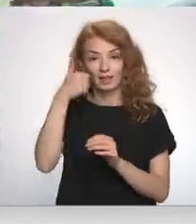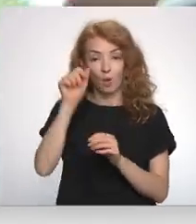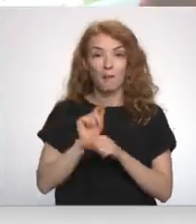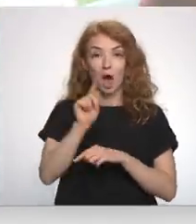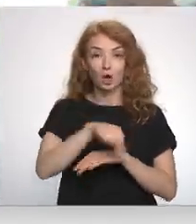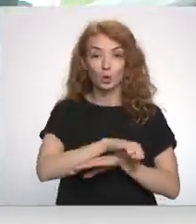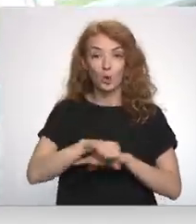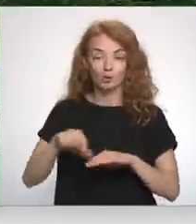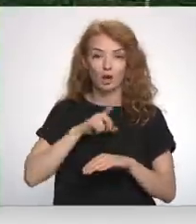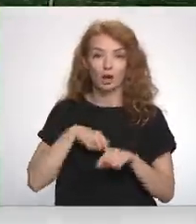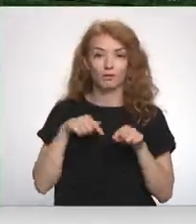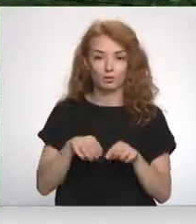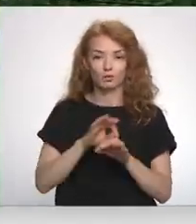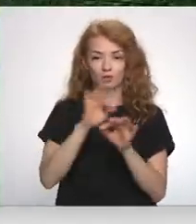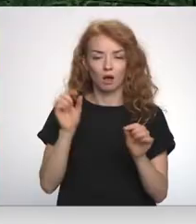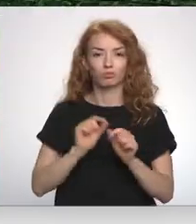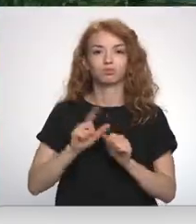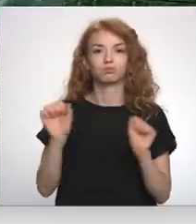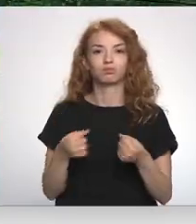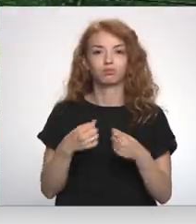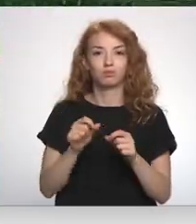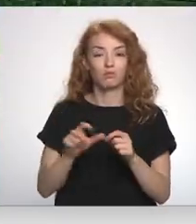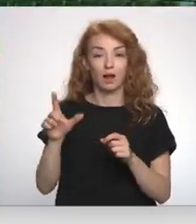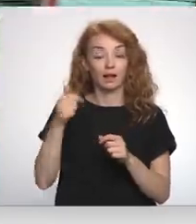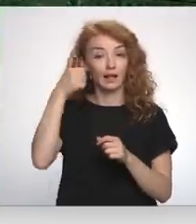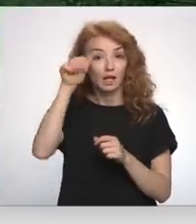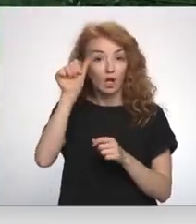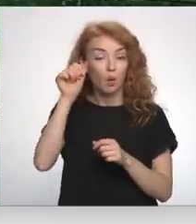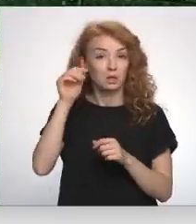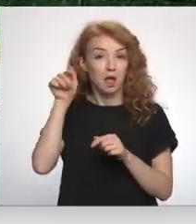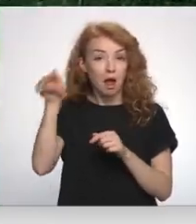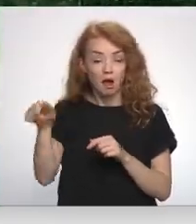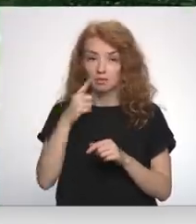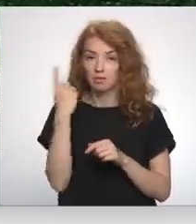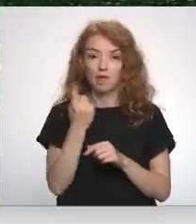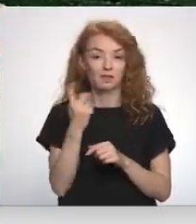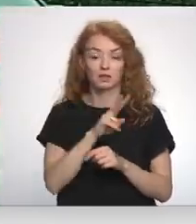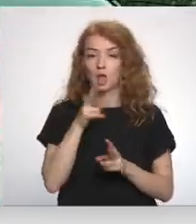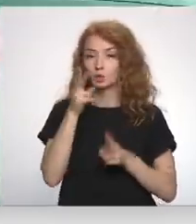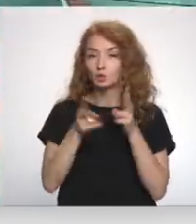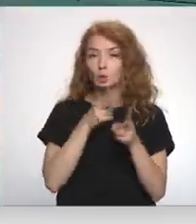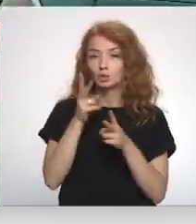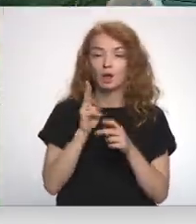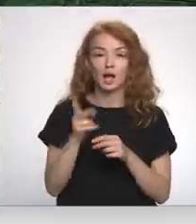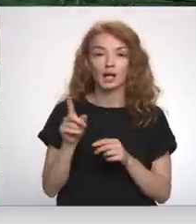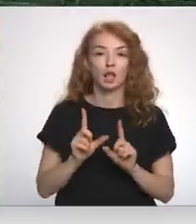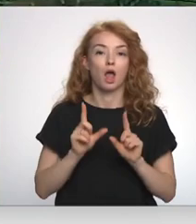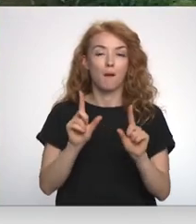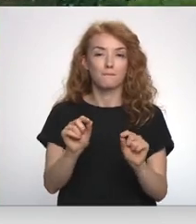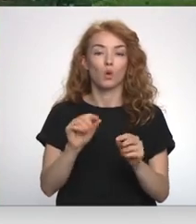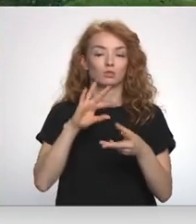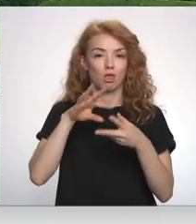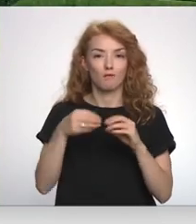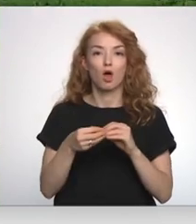robežai, iebrauc Latvijā iekšā un sāk braukt ātrāk. Un Igaunijā neskāpēc neviens baigi nesūdzās par to, ka ir jābrauc